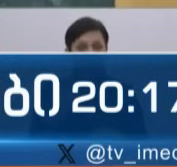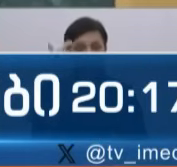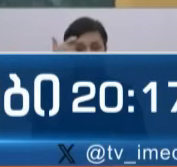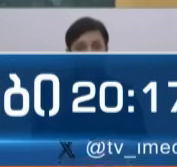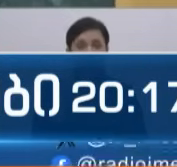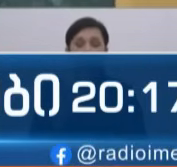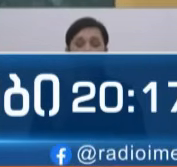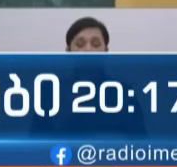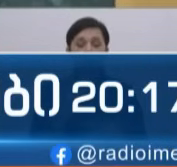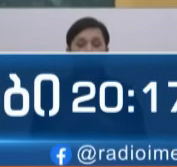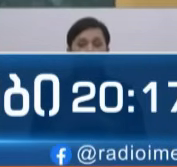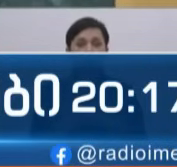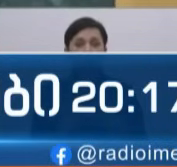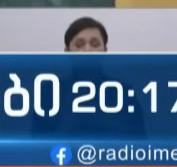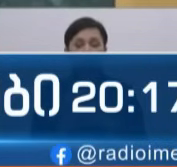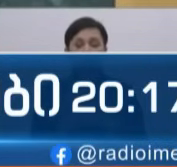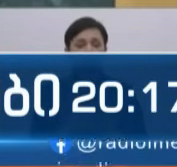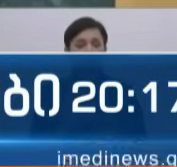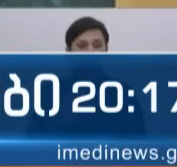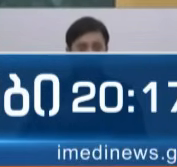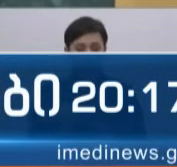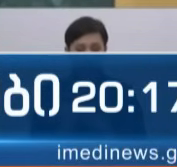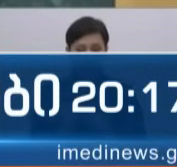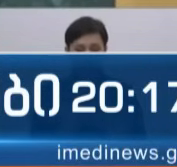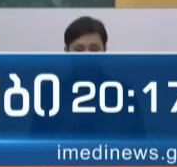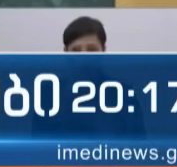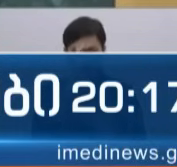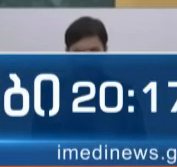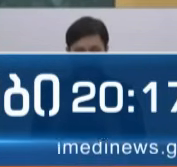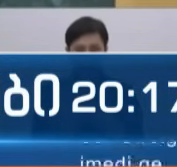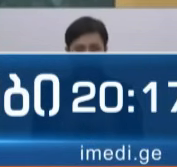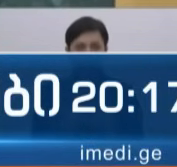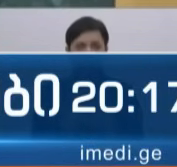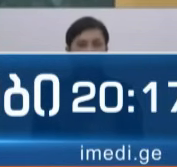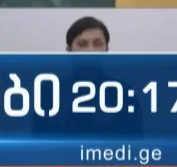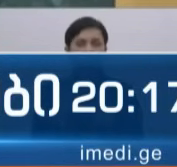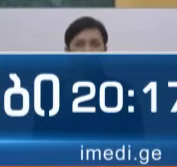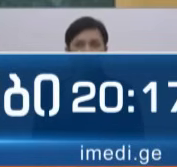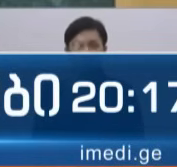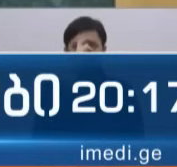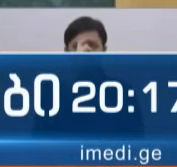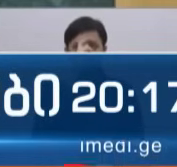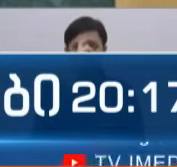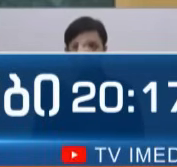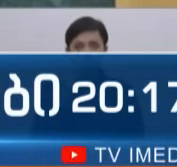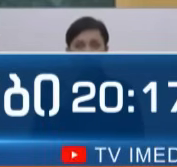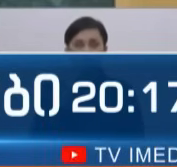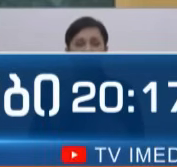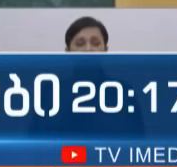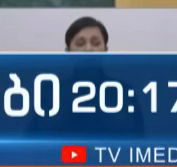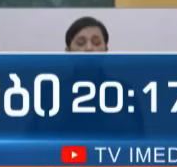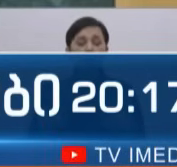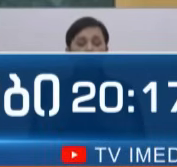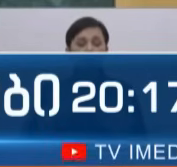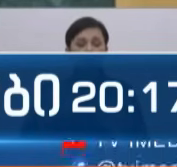Ვიძინა ივანიშვილის პოლიტიკური ქველმოქმედების შედეგია ის, რომ საქართველოს მოქმედი ხელისუფლება არის ერთადერთი ხელისუფლება დამოუკიდებლობის